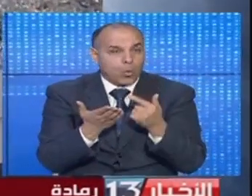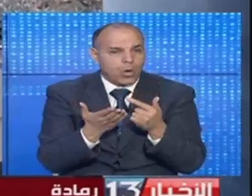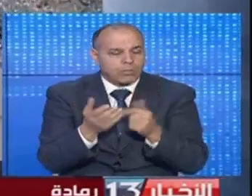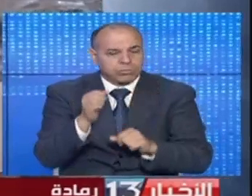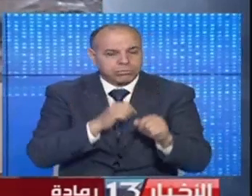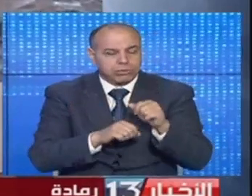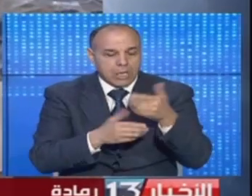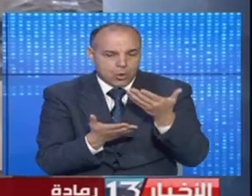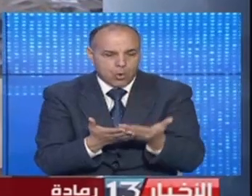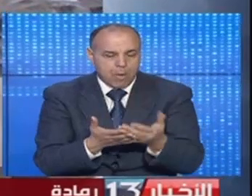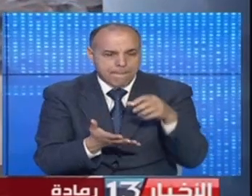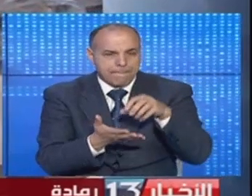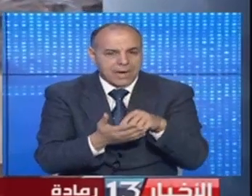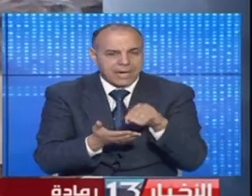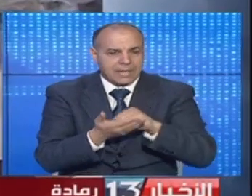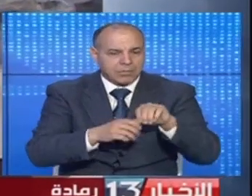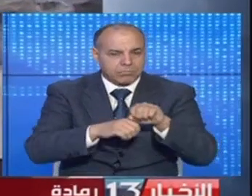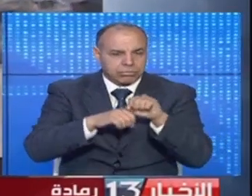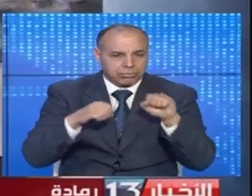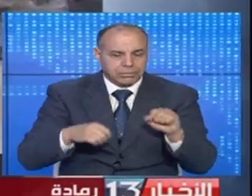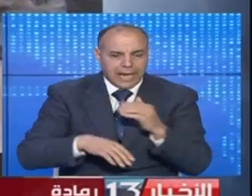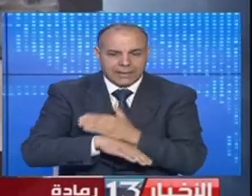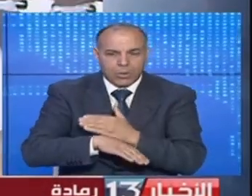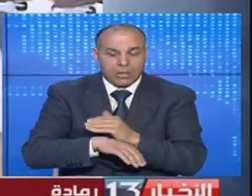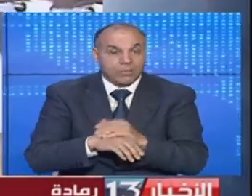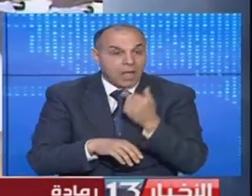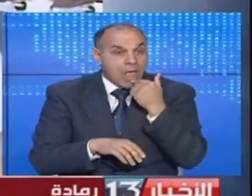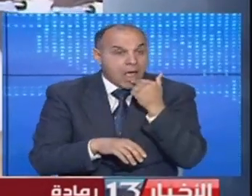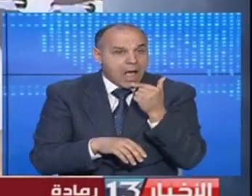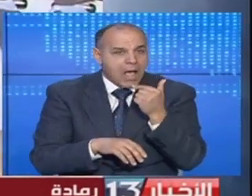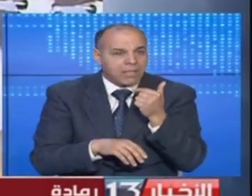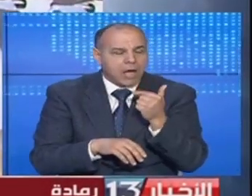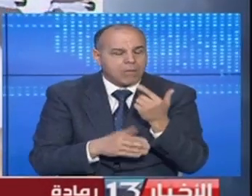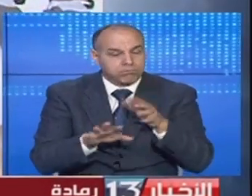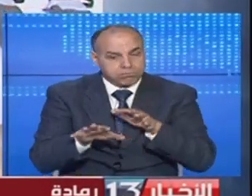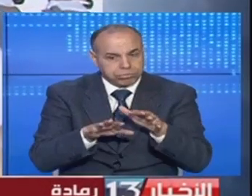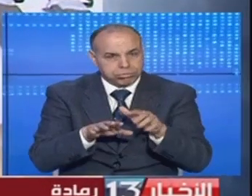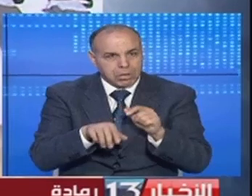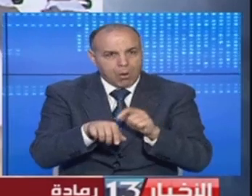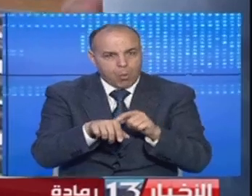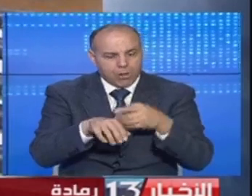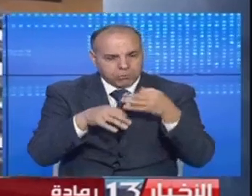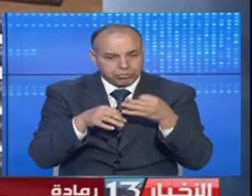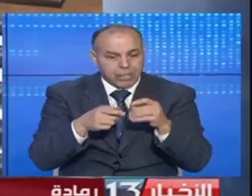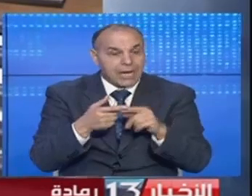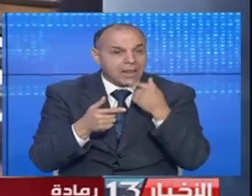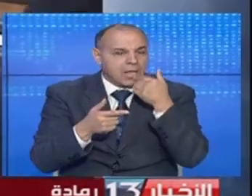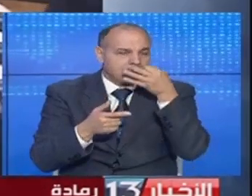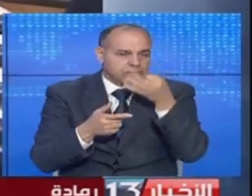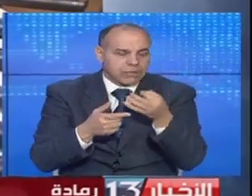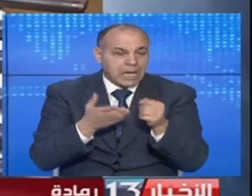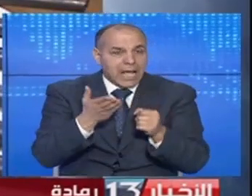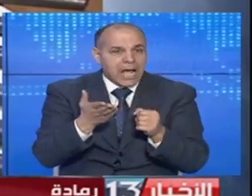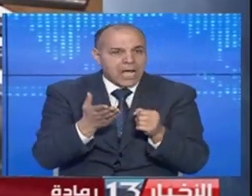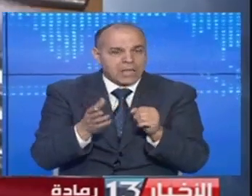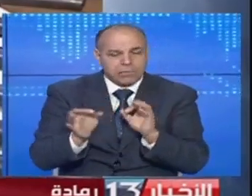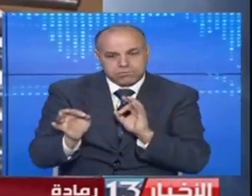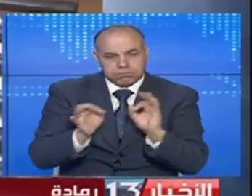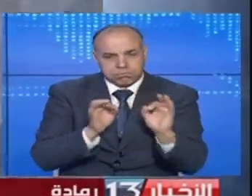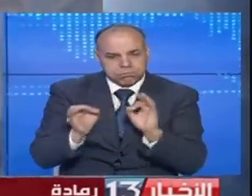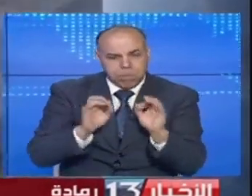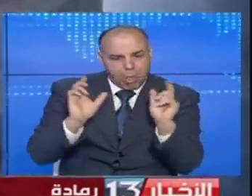تنظيمها اليوم بمقر الاداره العامه للضمان ووصف زناد العمليه بالنوعيه وافاد بانها تمت على